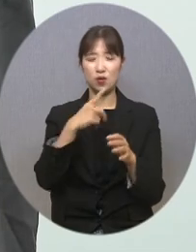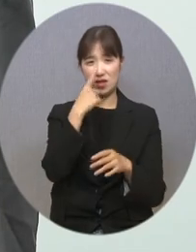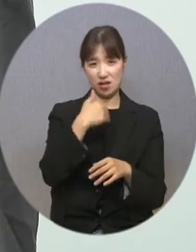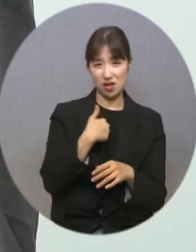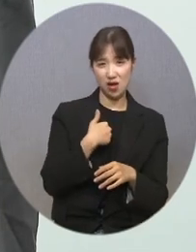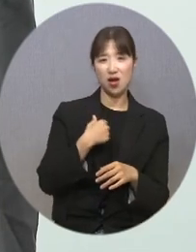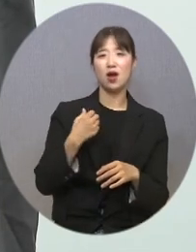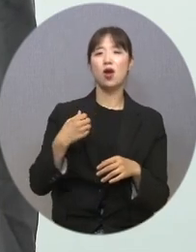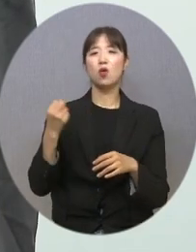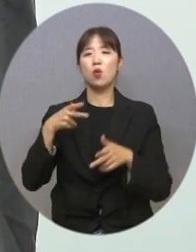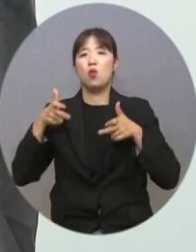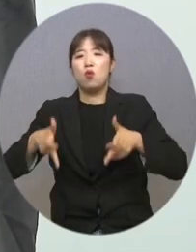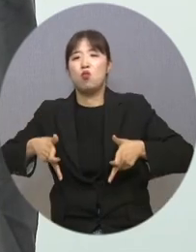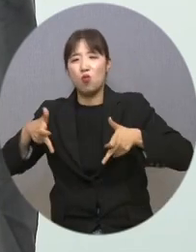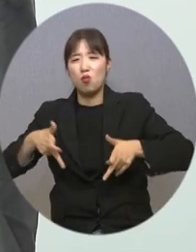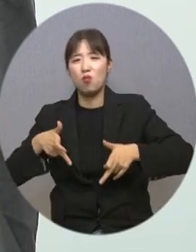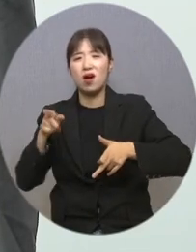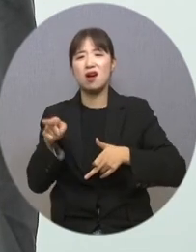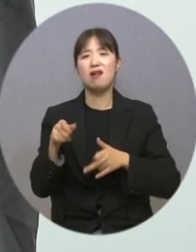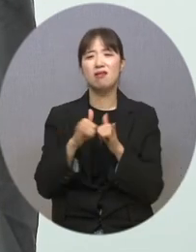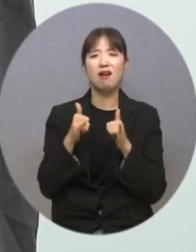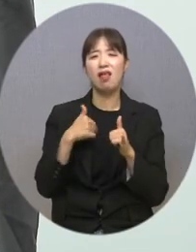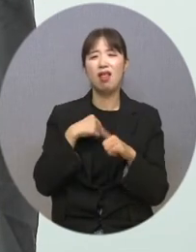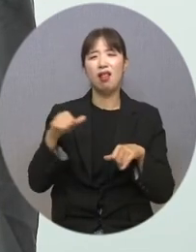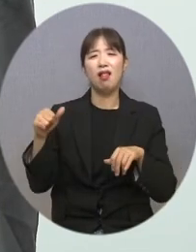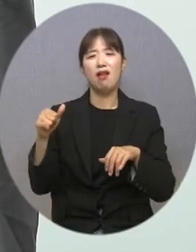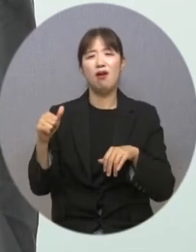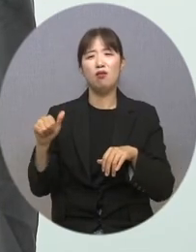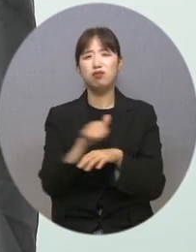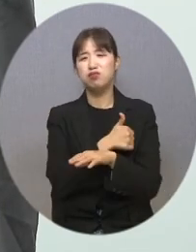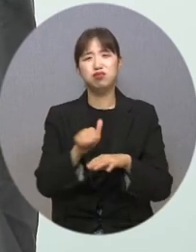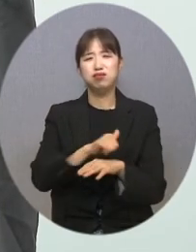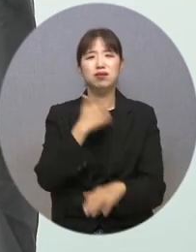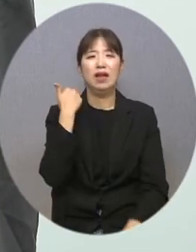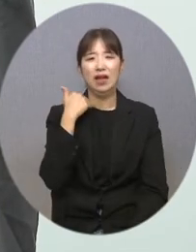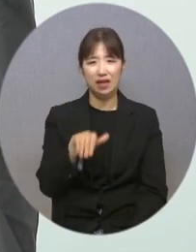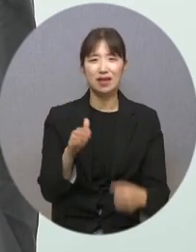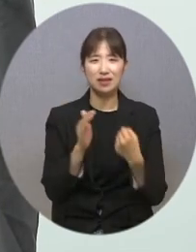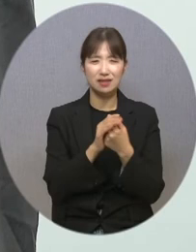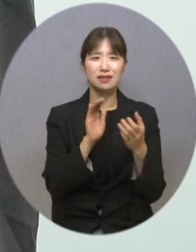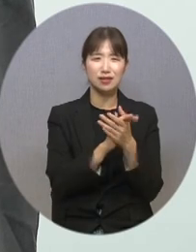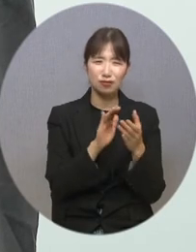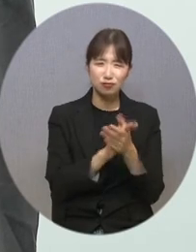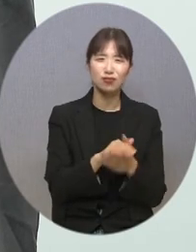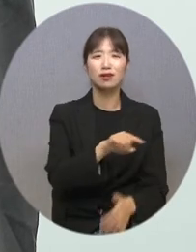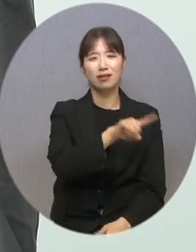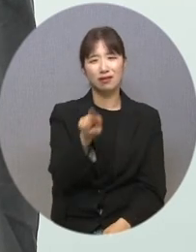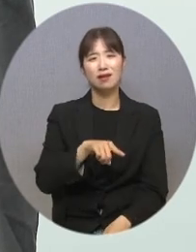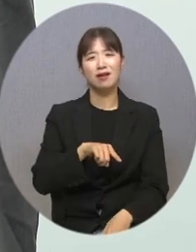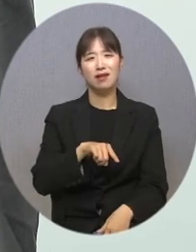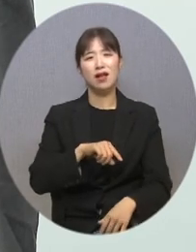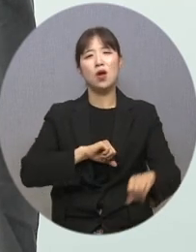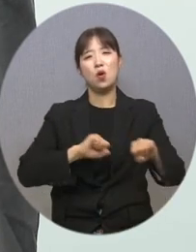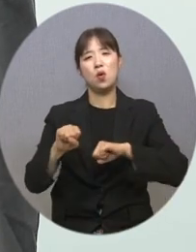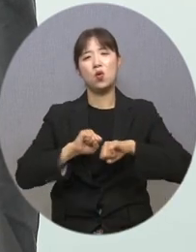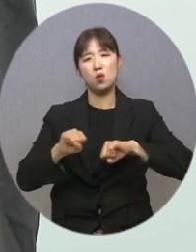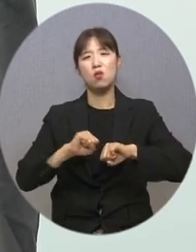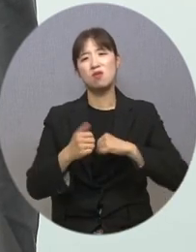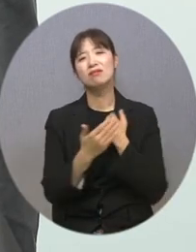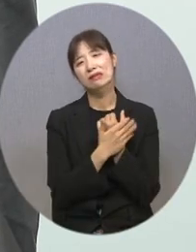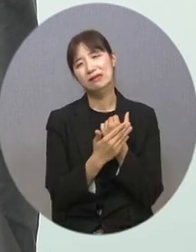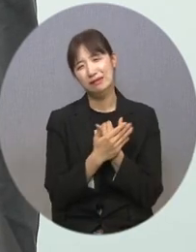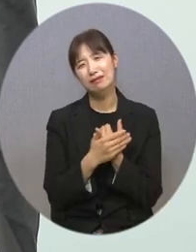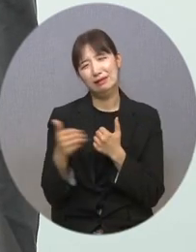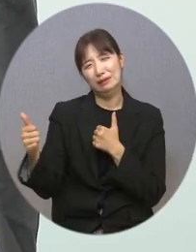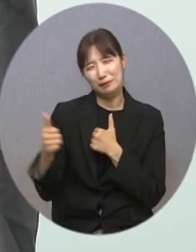분은 움직이지도 못하겠고 이런 상황이 돼 가지고 친구들은 결국 또 거기서도 저희의 왈 더